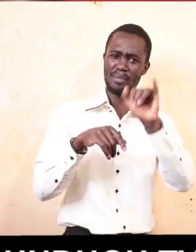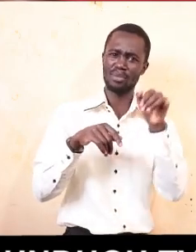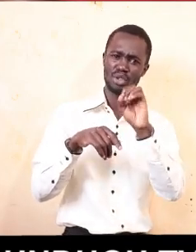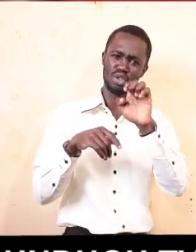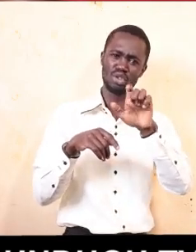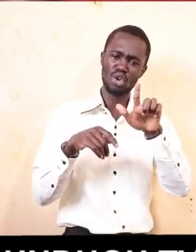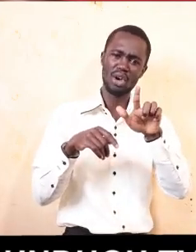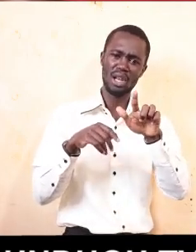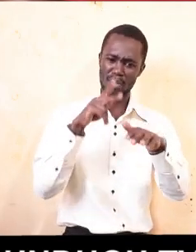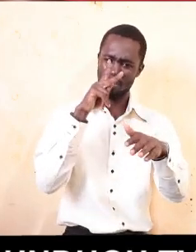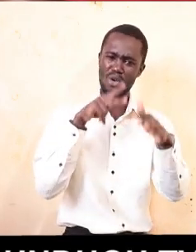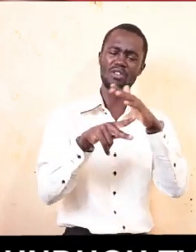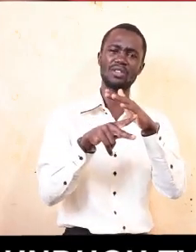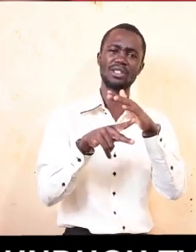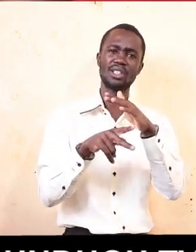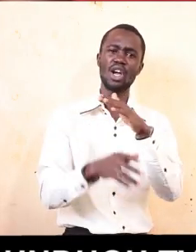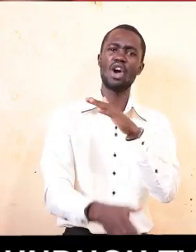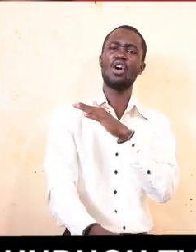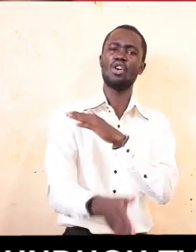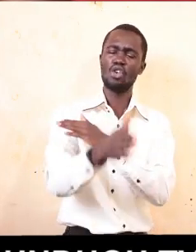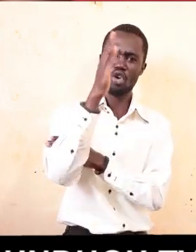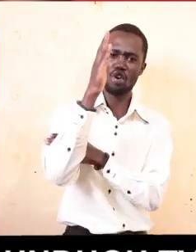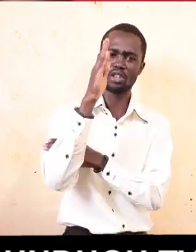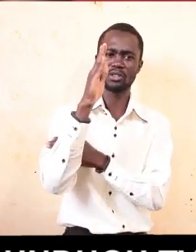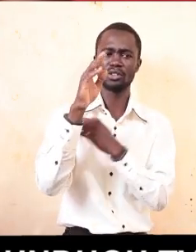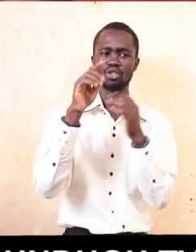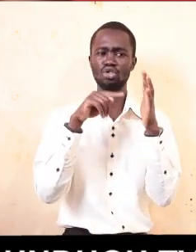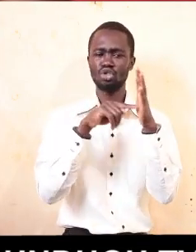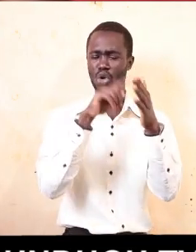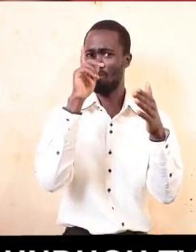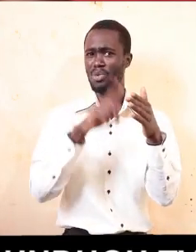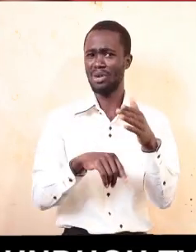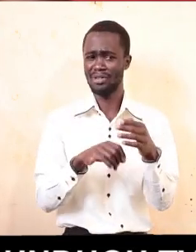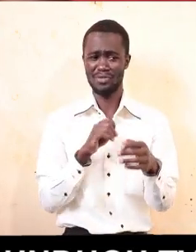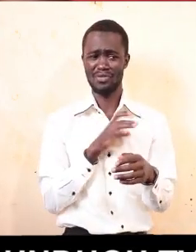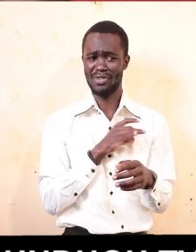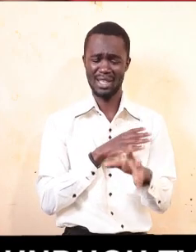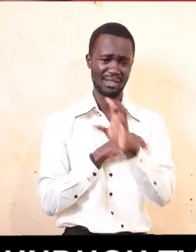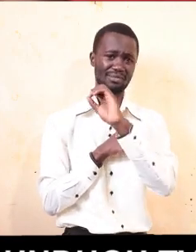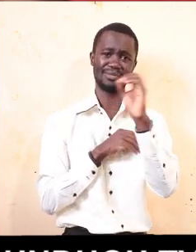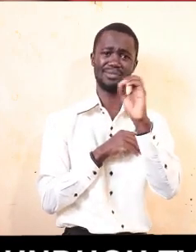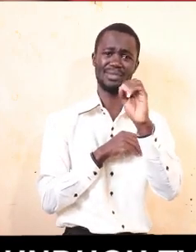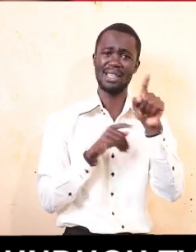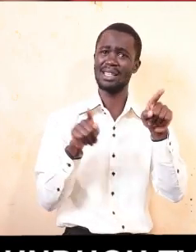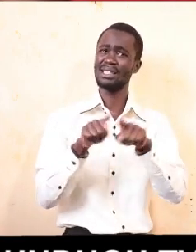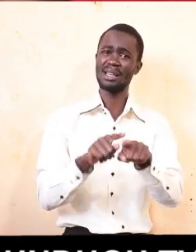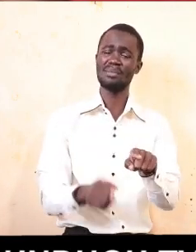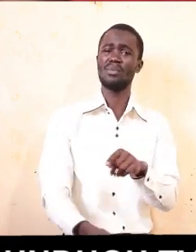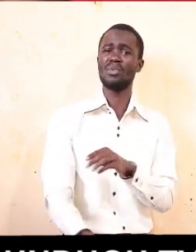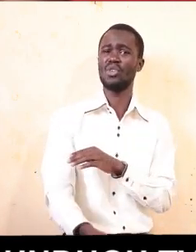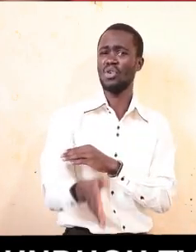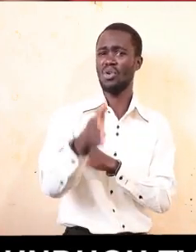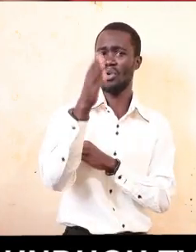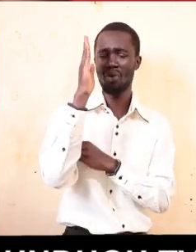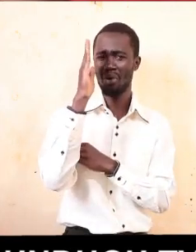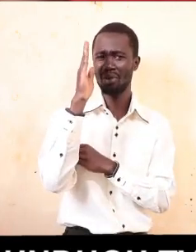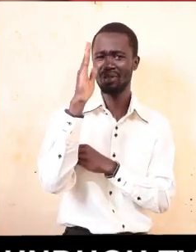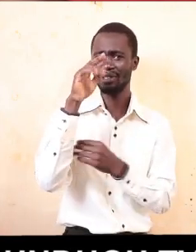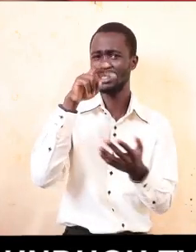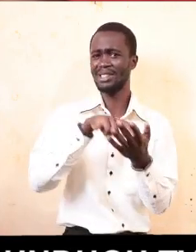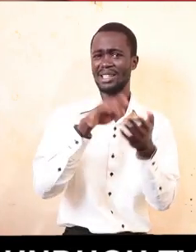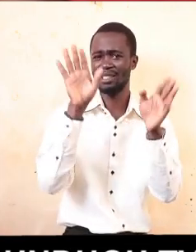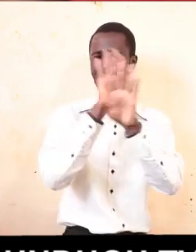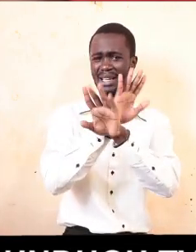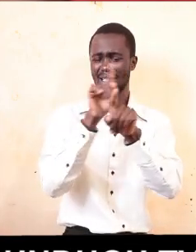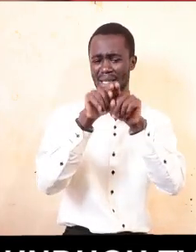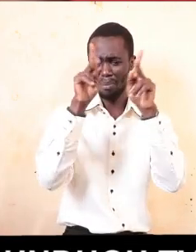Bwana anaonyesha ya kwamba yeye sio mwoga. Yeye sio Mungu ambao ni wa kusimama usiku